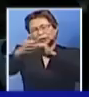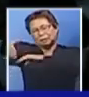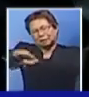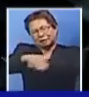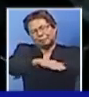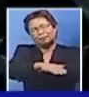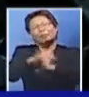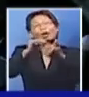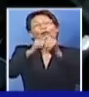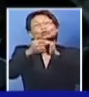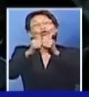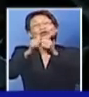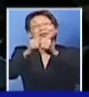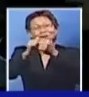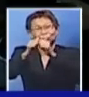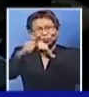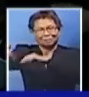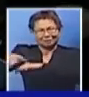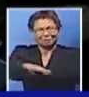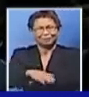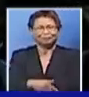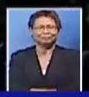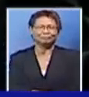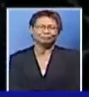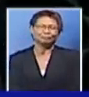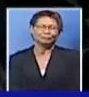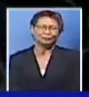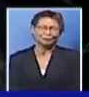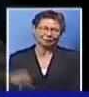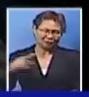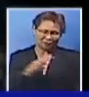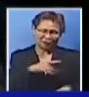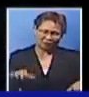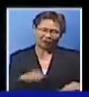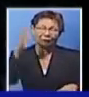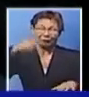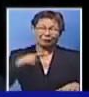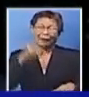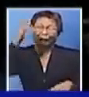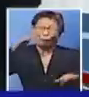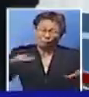ni memang habis-habisan untuk tuan rumah kan. So kita akan buat yang terbaik lah.